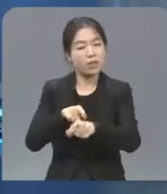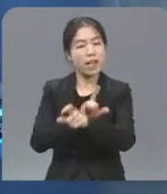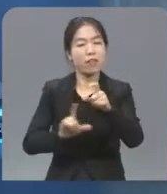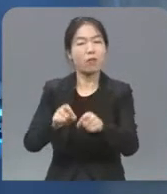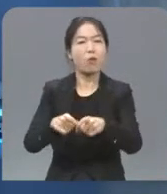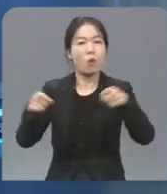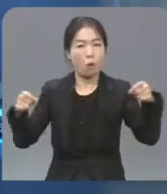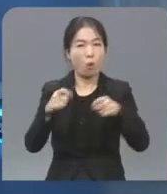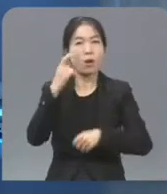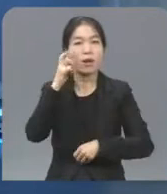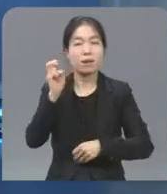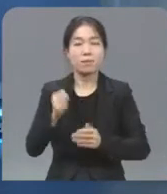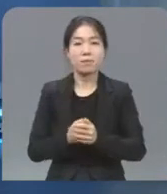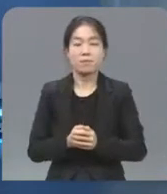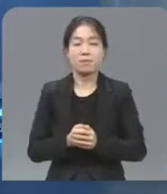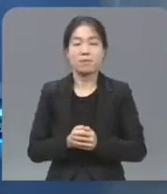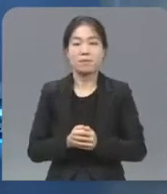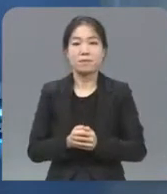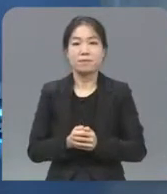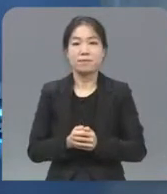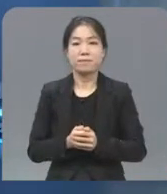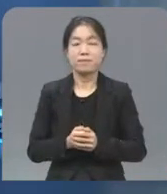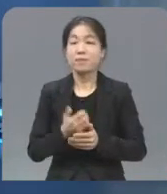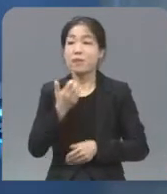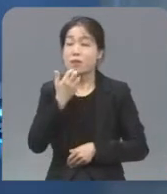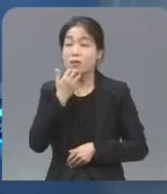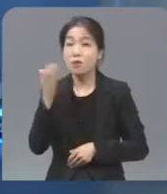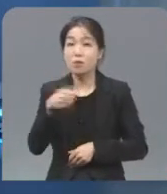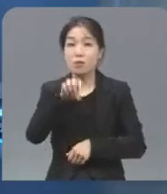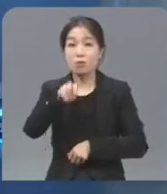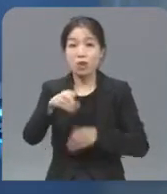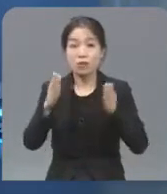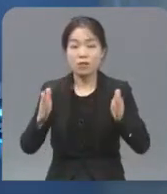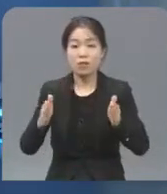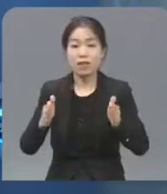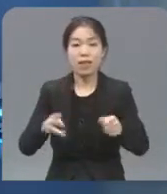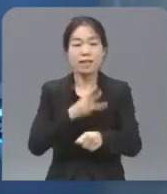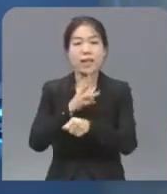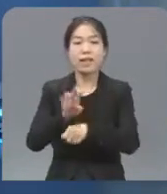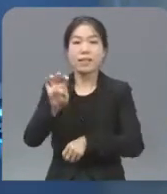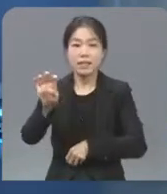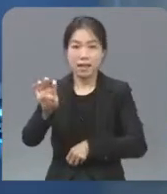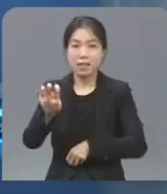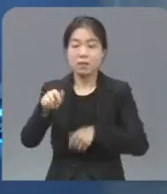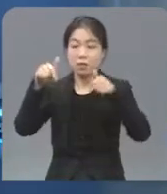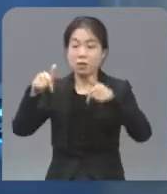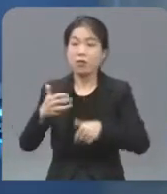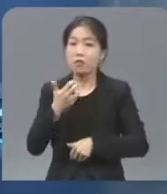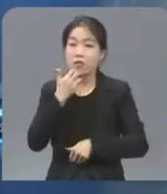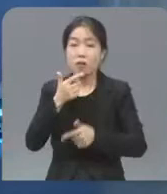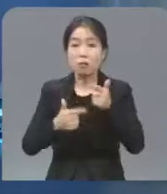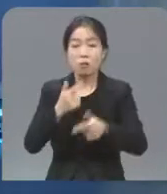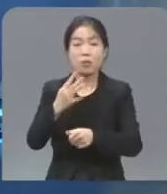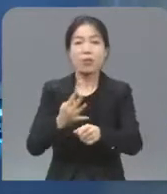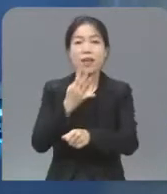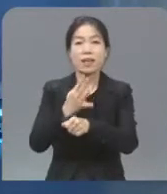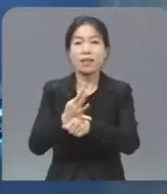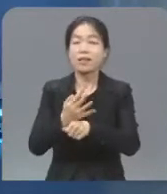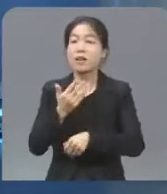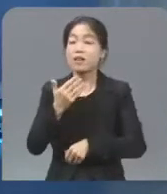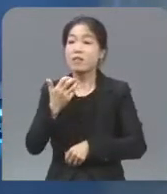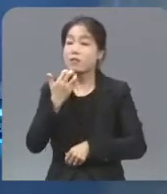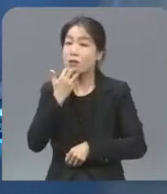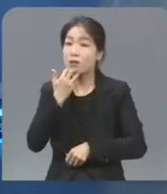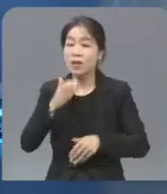걸리게 씁니다 예상소요시간 살펴보면 서울에서 광 초까지 3시간 40분 서 서울에서 목포 는 4시간 서울에서